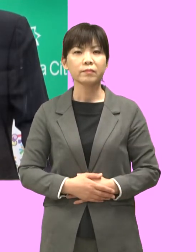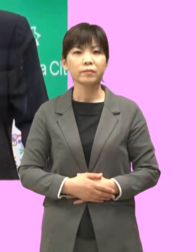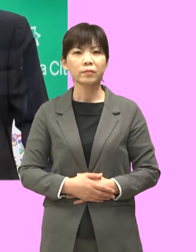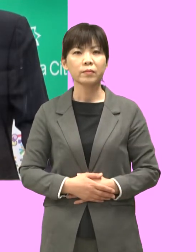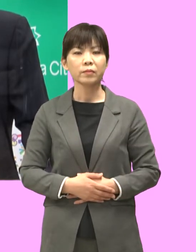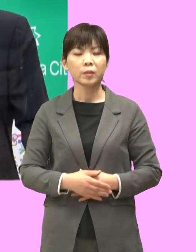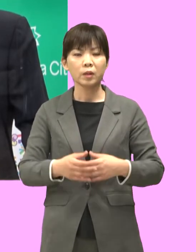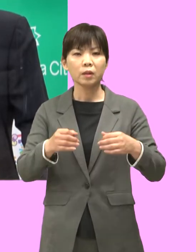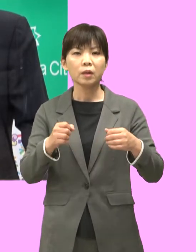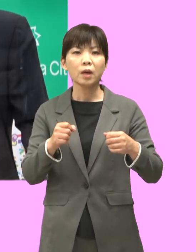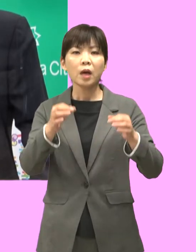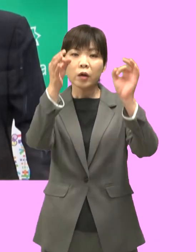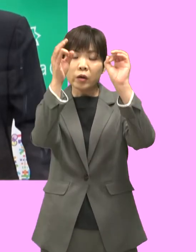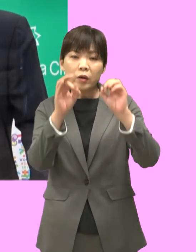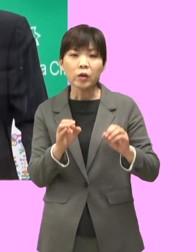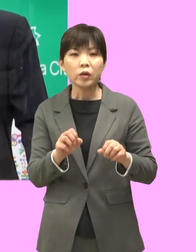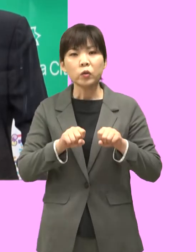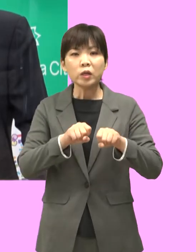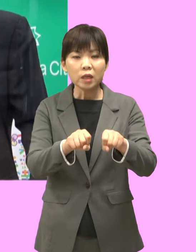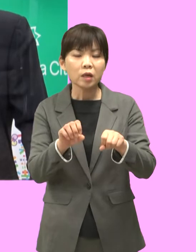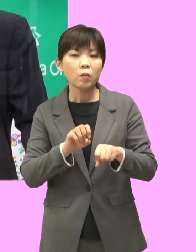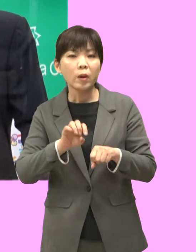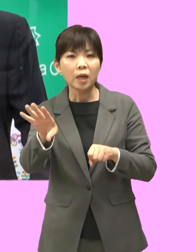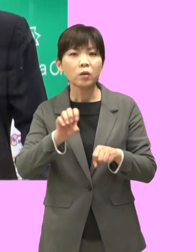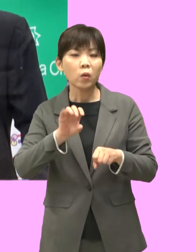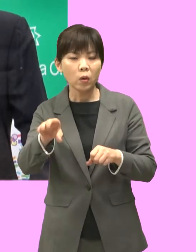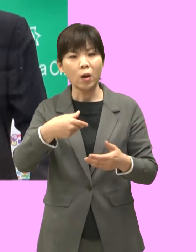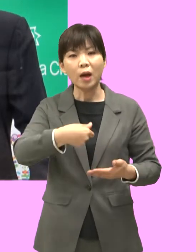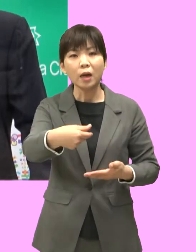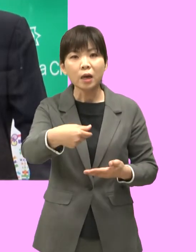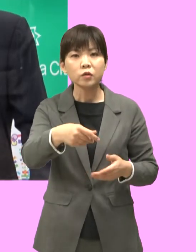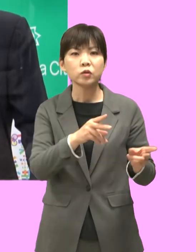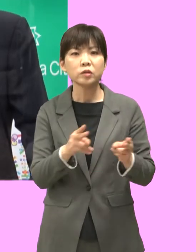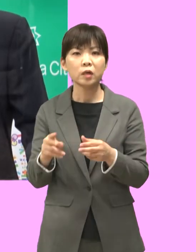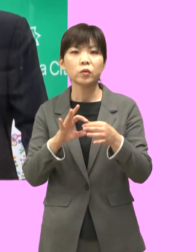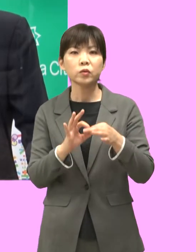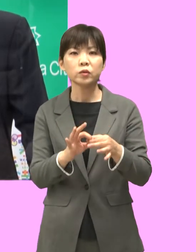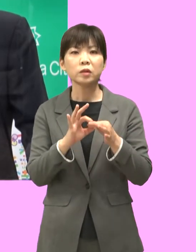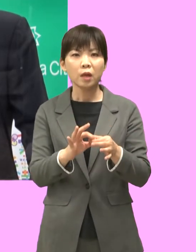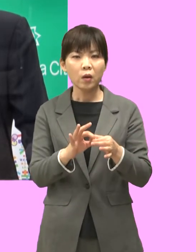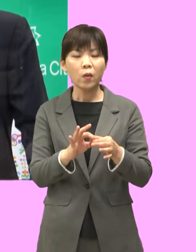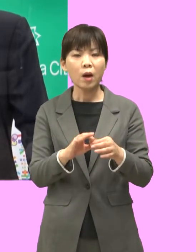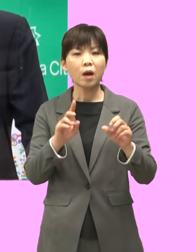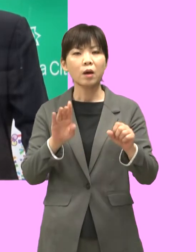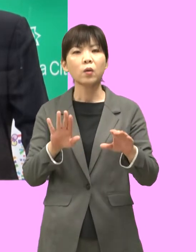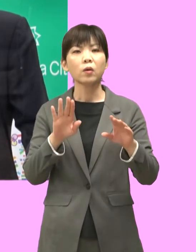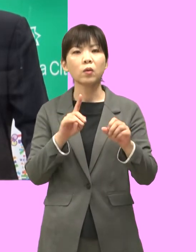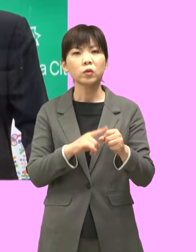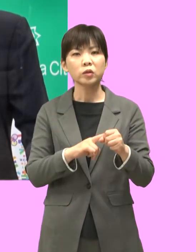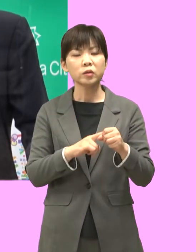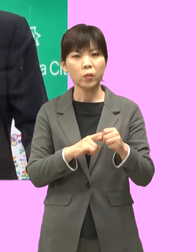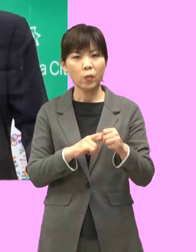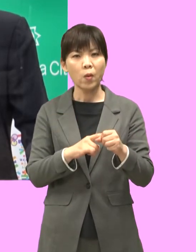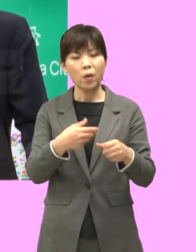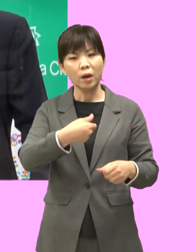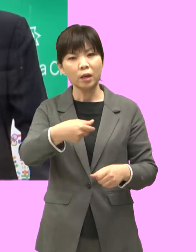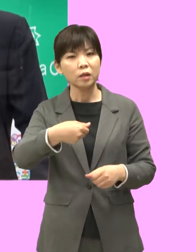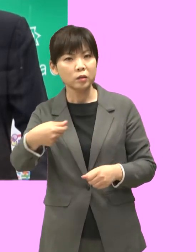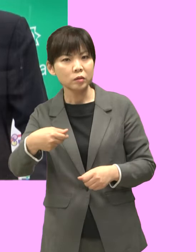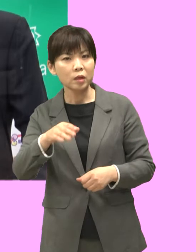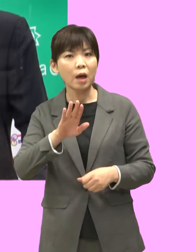除雪機の貸し出し制度については、 はい、 まあ、今年もある程度需要があったということなんですけれ